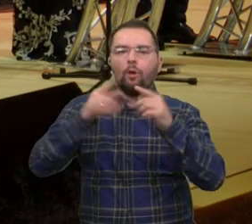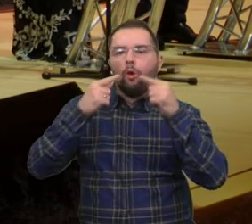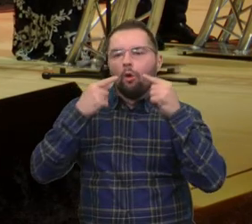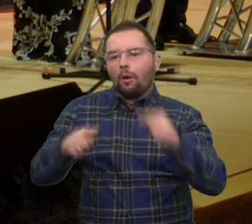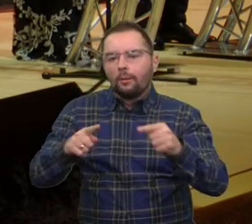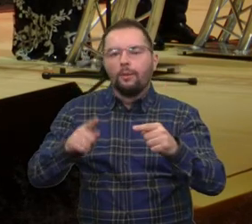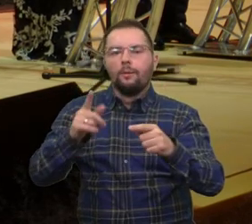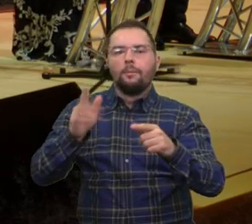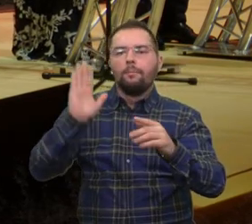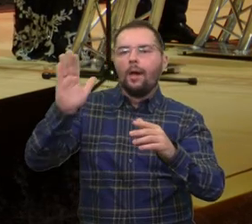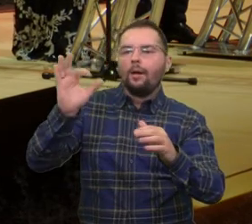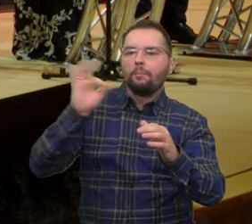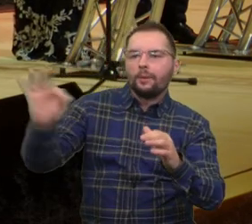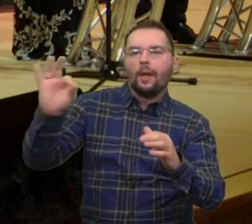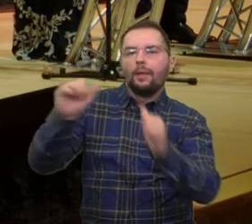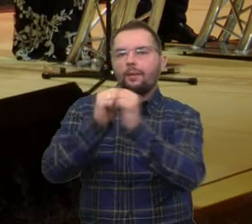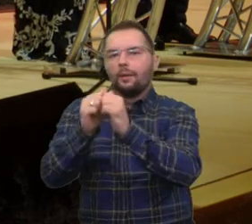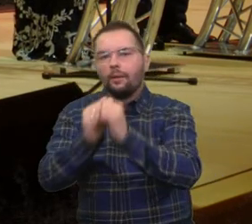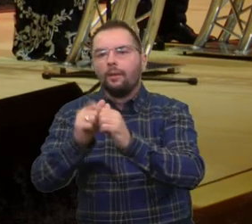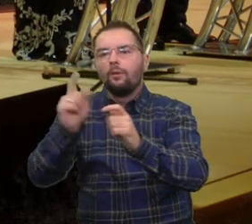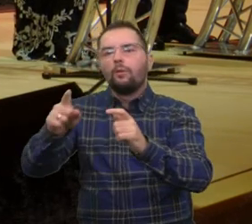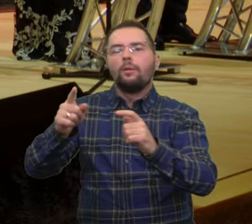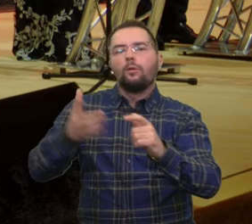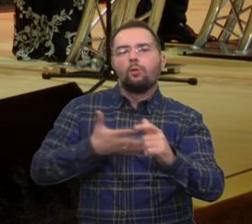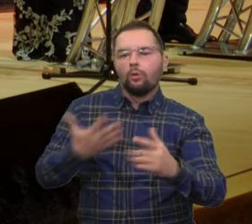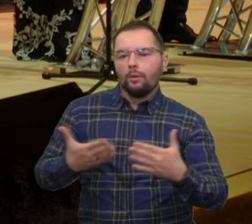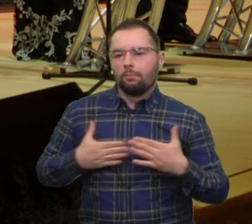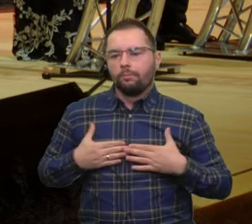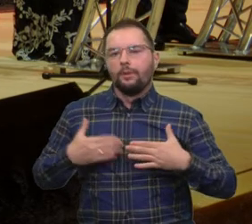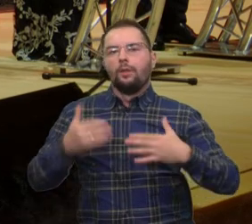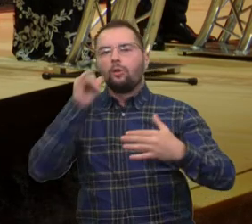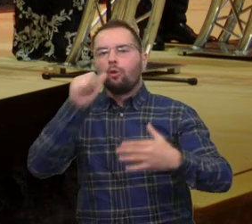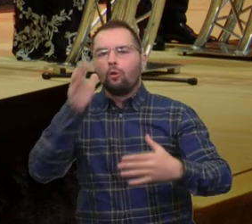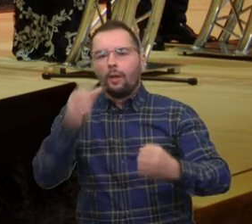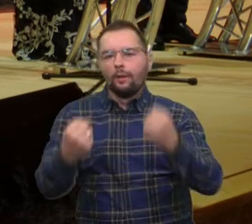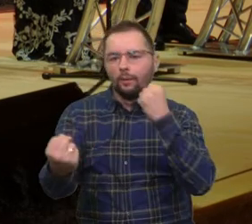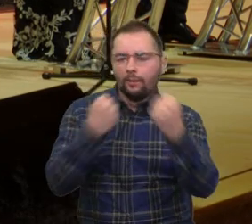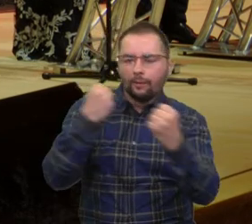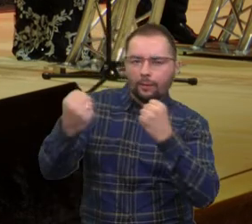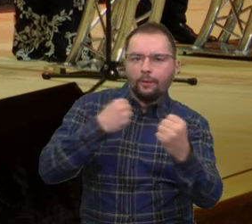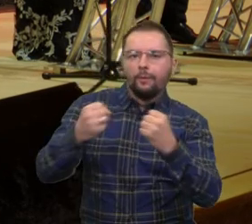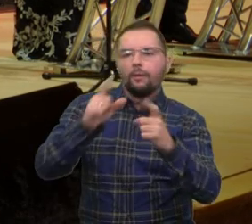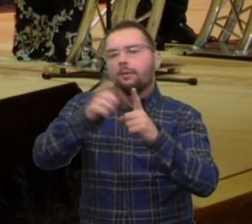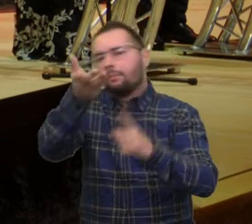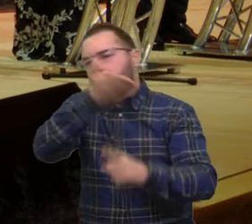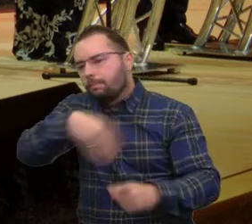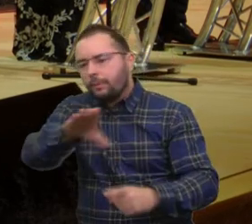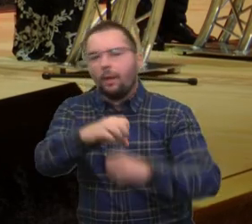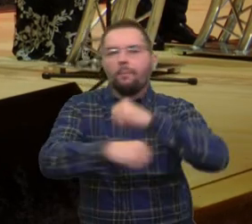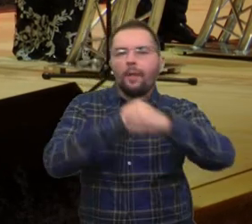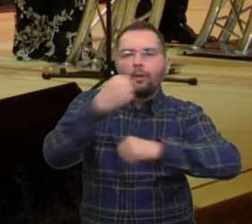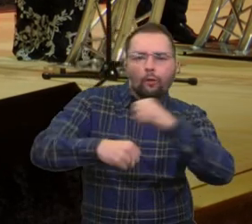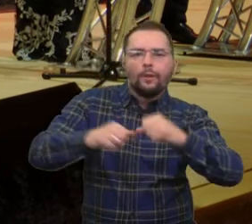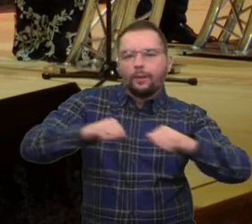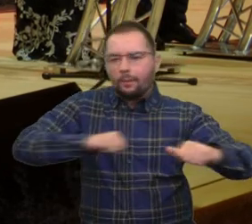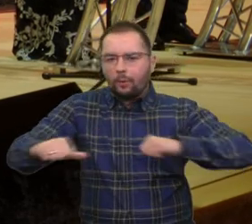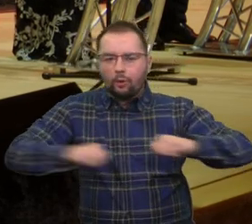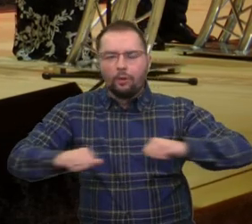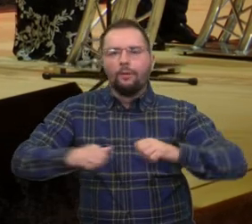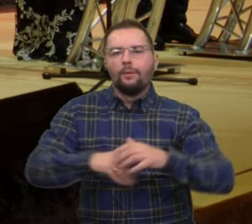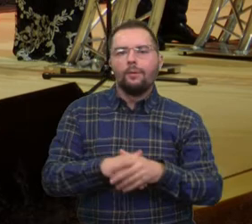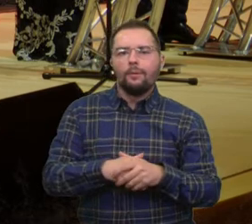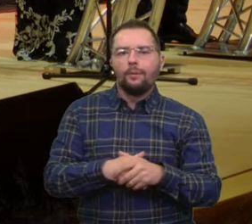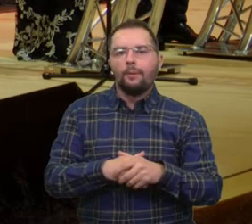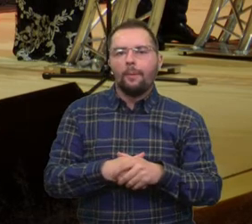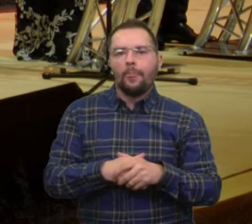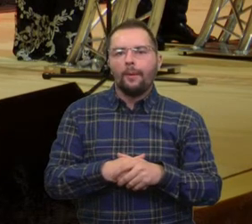odpowiedzialni, kompetentni, tacy, którzy na co dzień noszą ten trud i ten trud to jesteście wy, pracownicy samorządowi, bo to